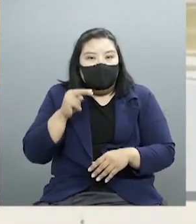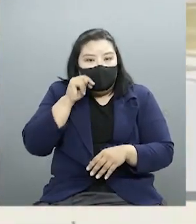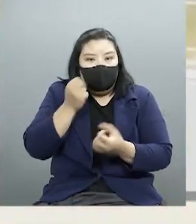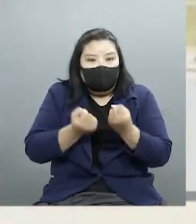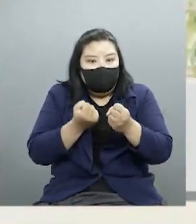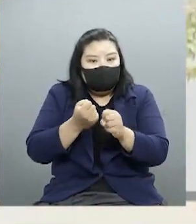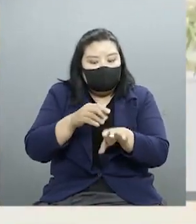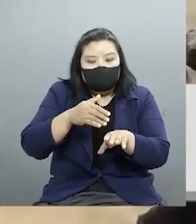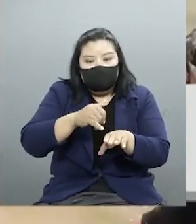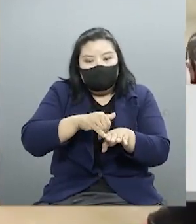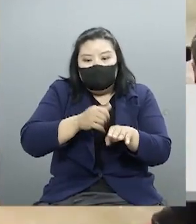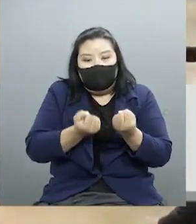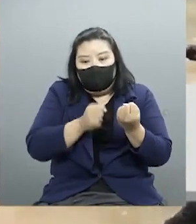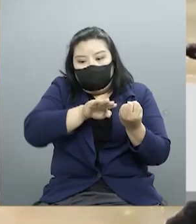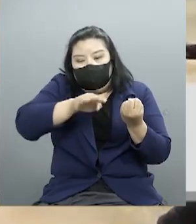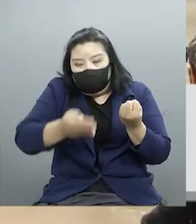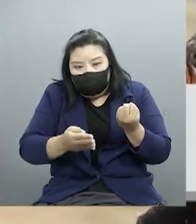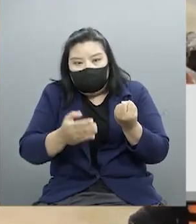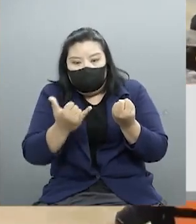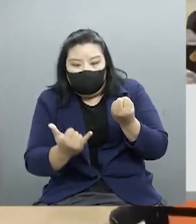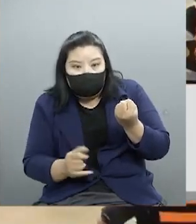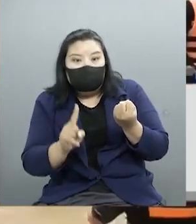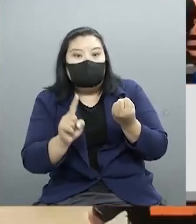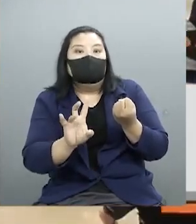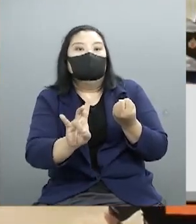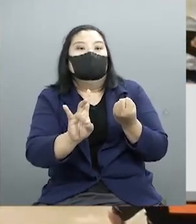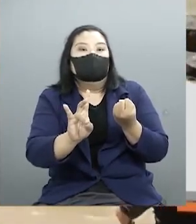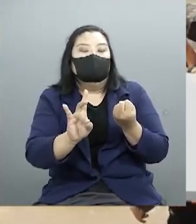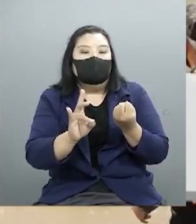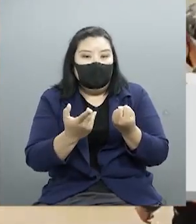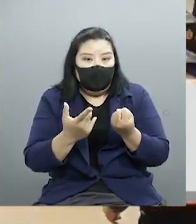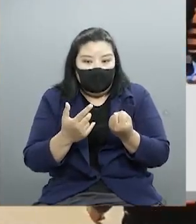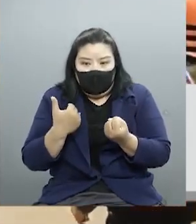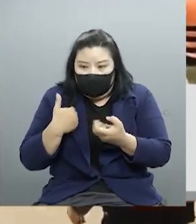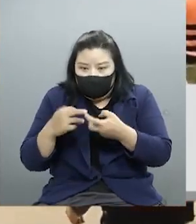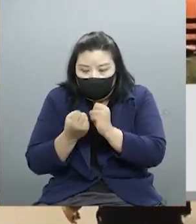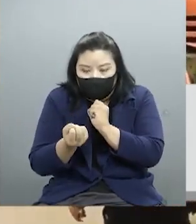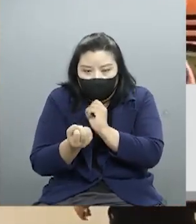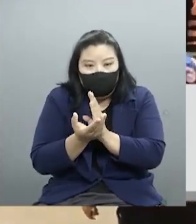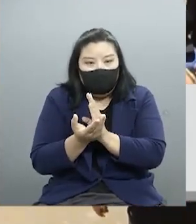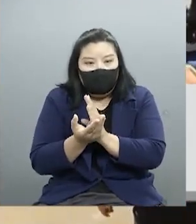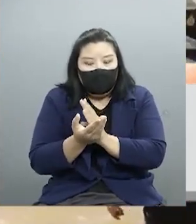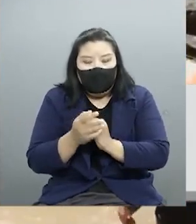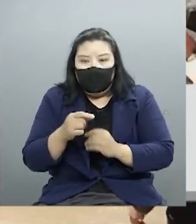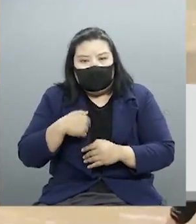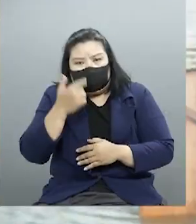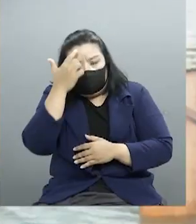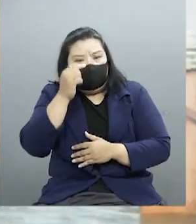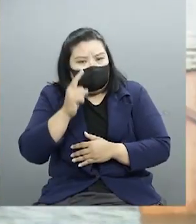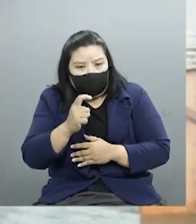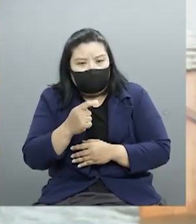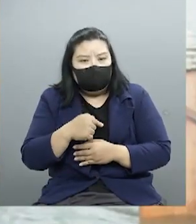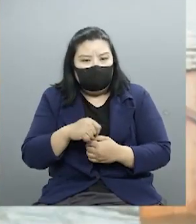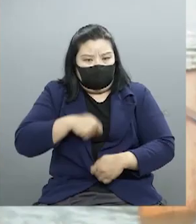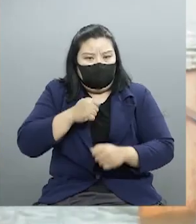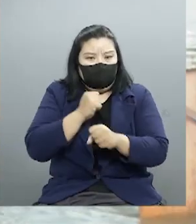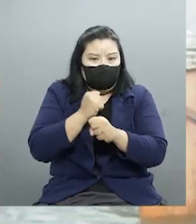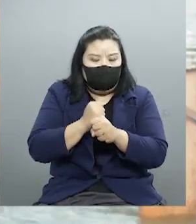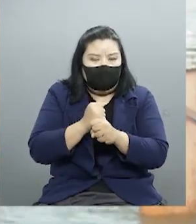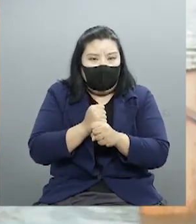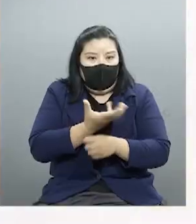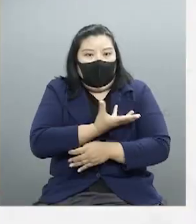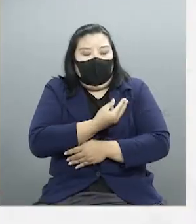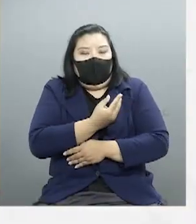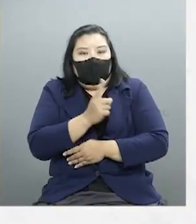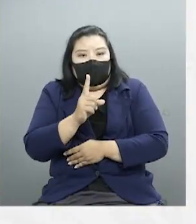ไปทั้งสิ้น7ท่านด้วยกันนะคะแล้วก็ในส่วนของอาสาสมัครที่เข้าไปค้นหาร่างของคุณครูก็เกิดหัวใจล้มเหลวแล้วก็เสียชีวิตอีก1คนและหลังจากนั้น